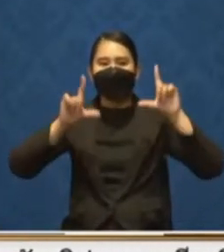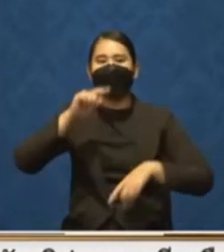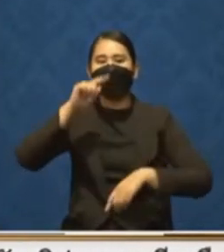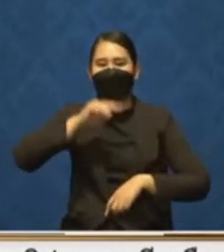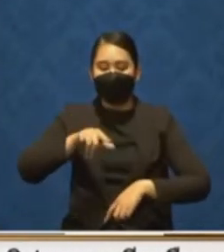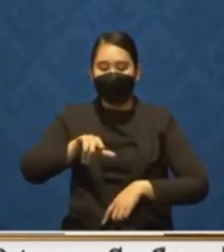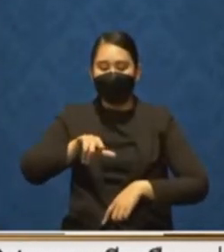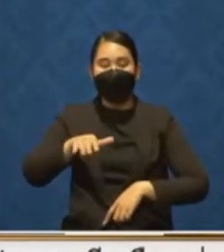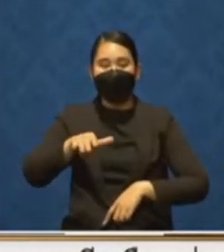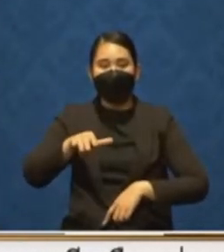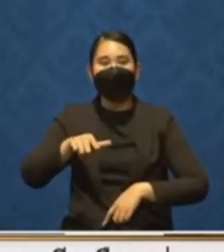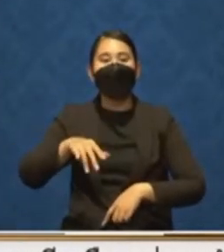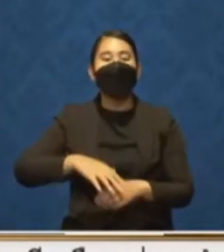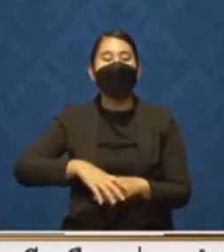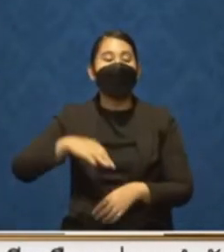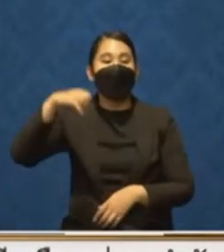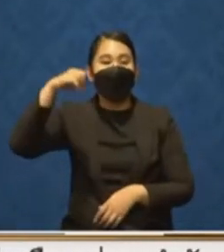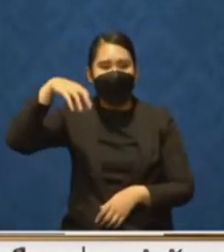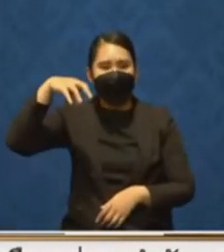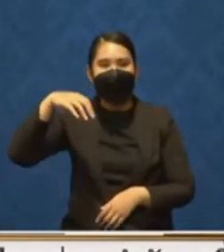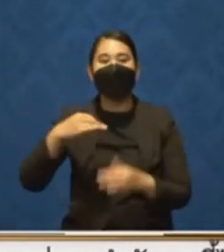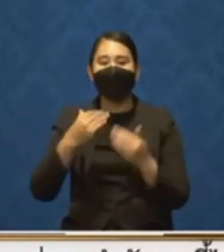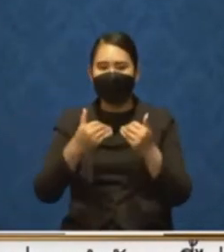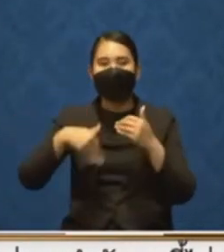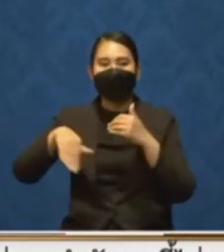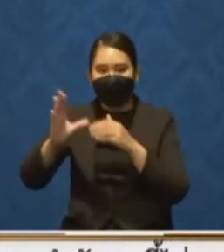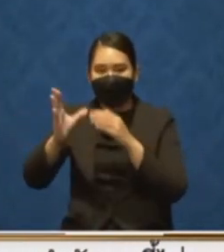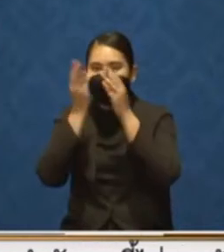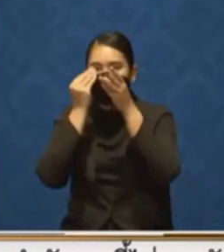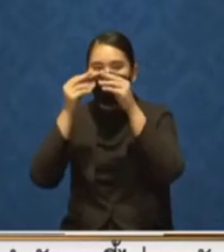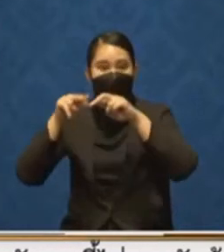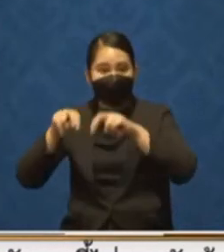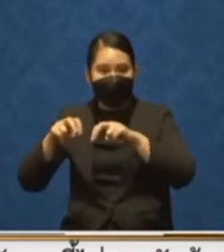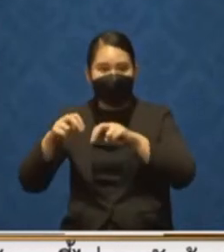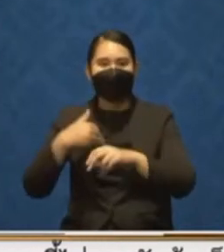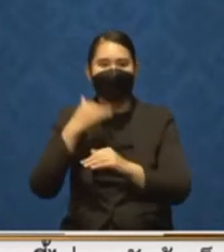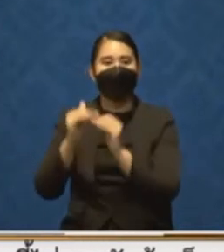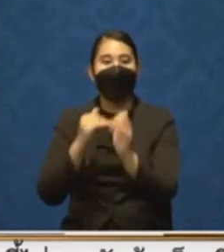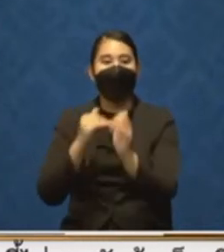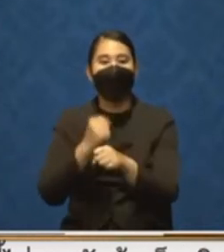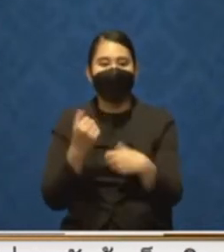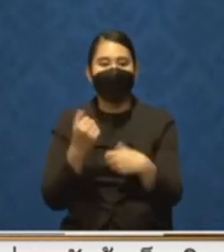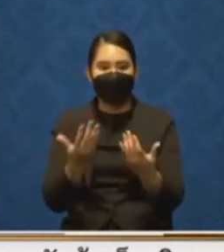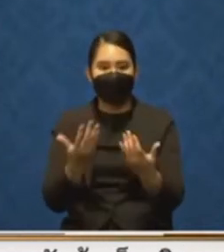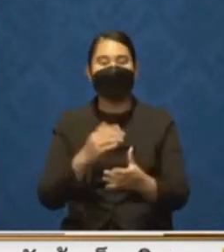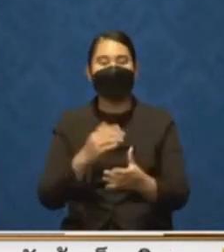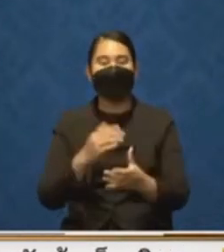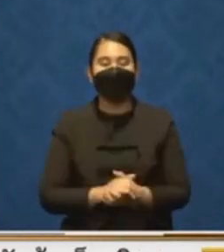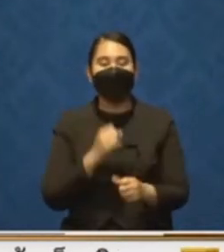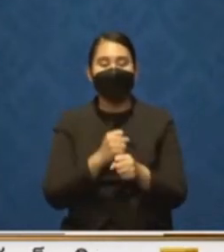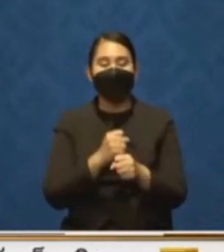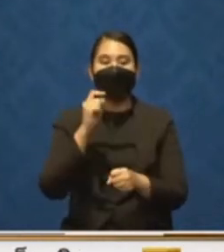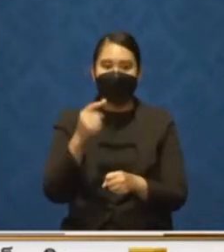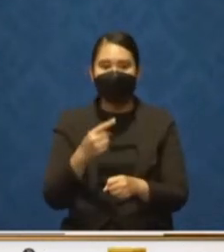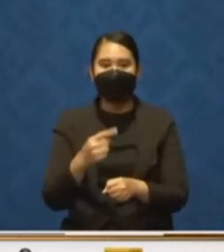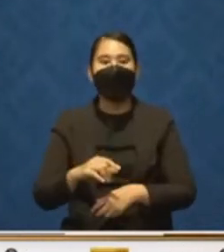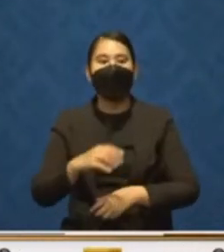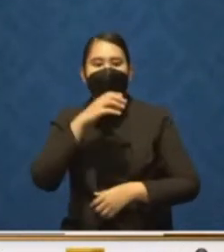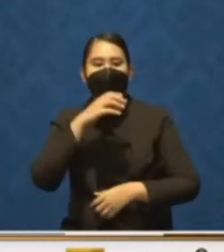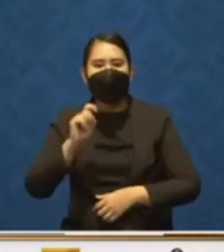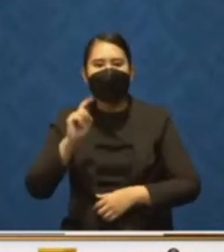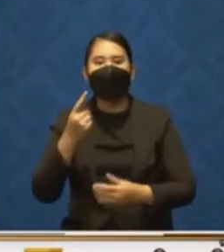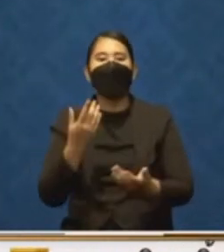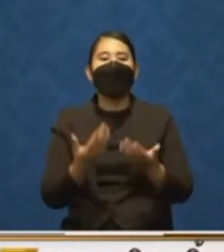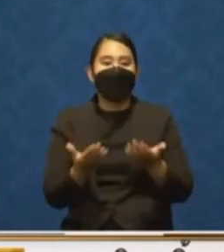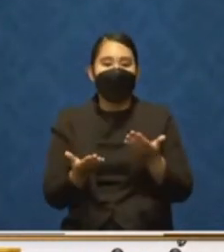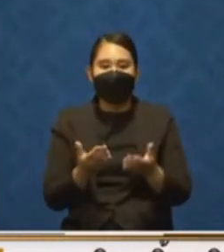นะครับวันนี้ก็ให้ไปศึกษาแล้วนะเค้าจะพนาทุกๆไทยที่มีอย่างไรงานจะทำใหม่หรือจะของเก่าเป็นเครื่องแล้วแต่